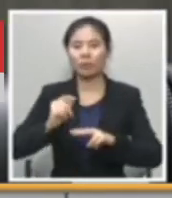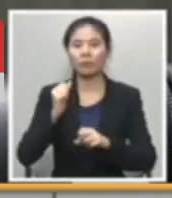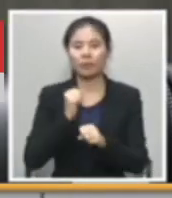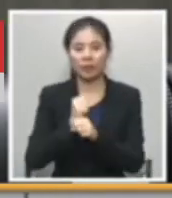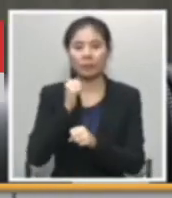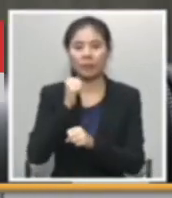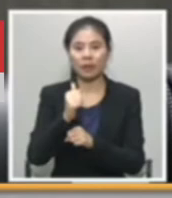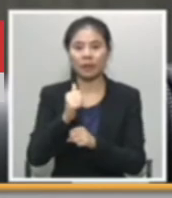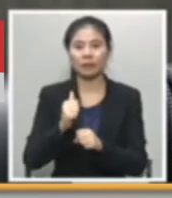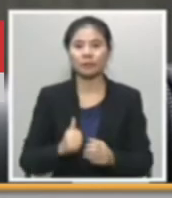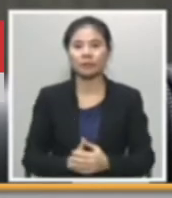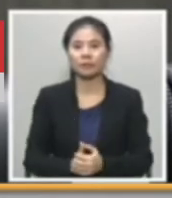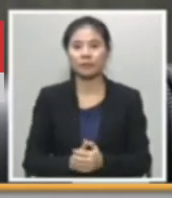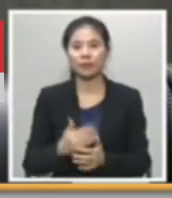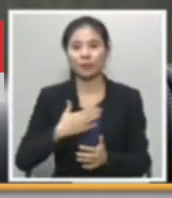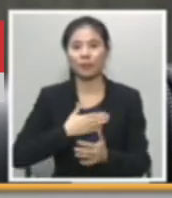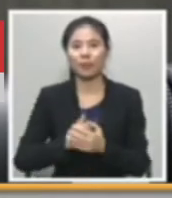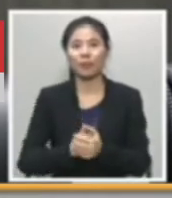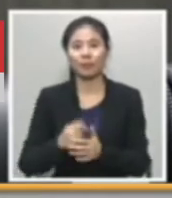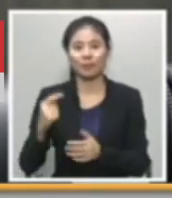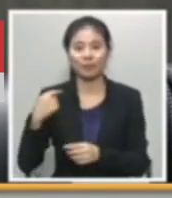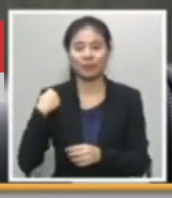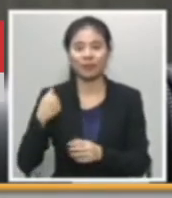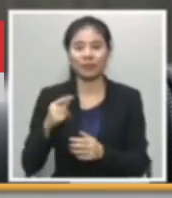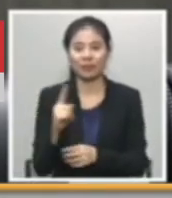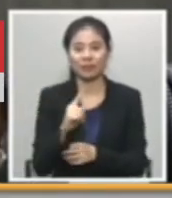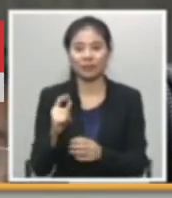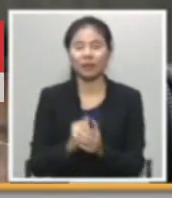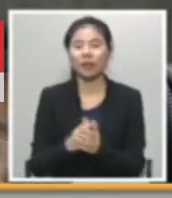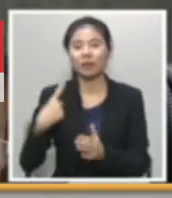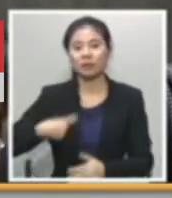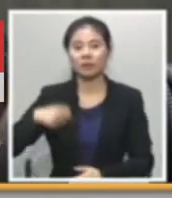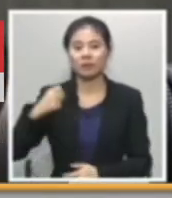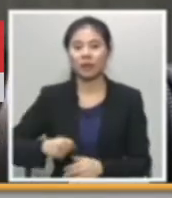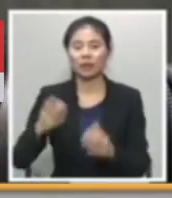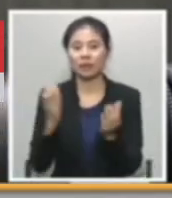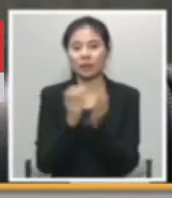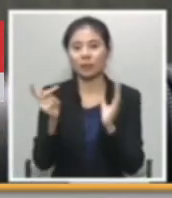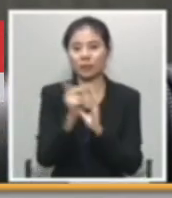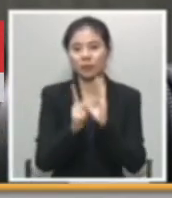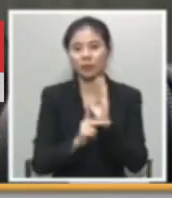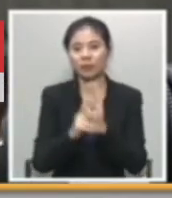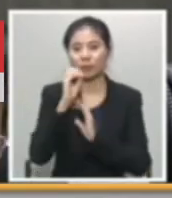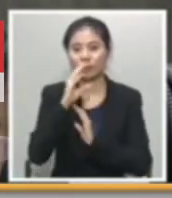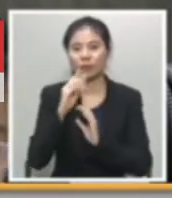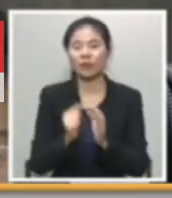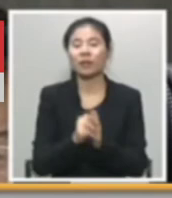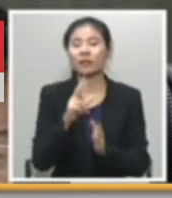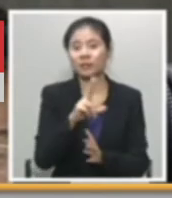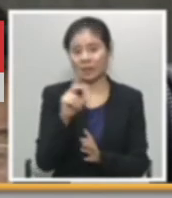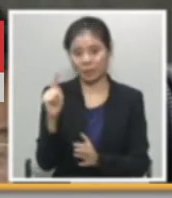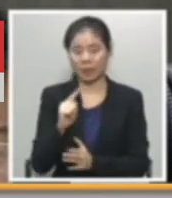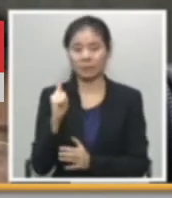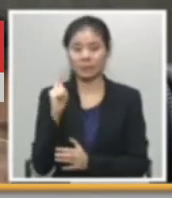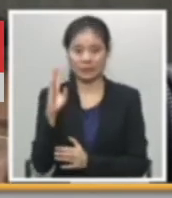นั้นที่กระผมได้ยกคำวินิจฉัยของศาลรัฐธรรมนูญที่